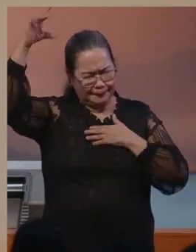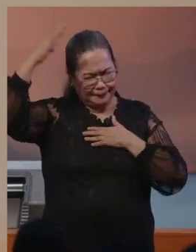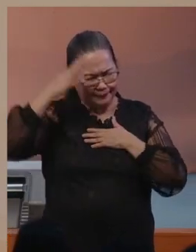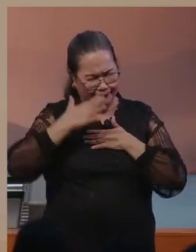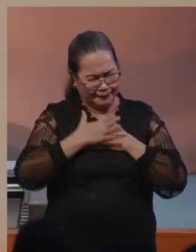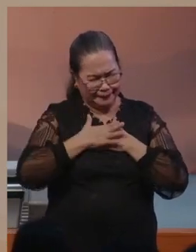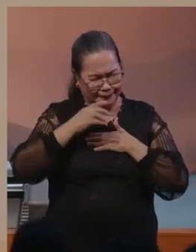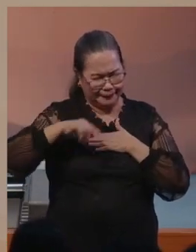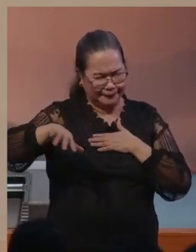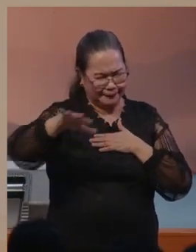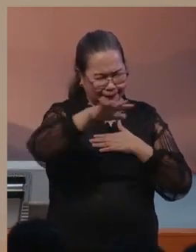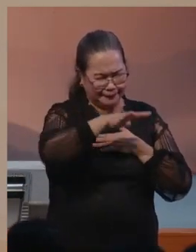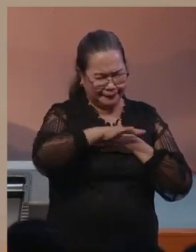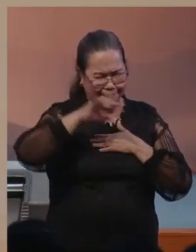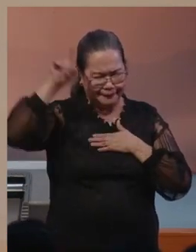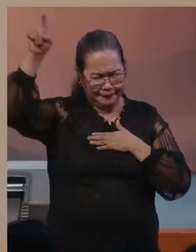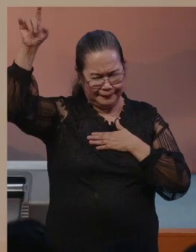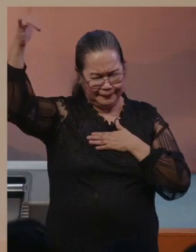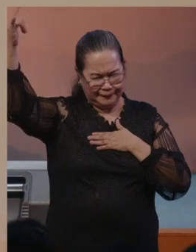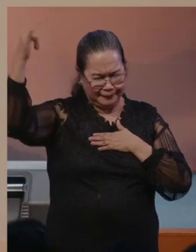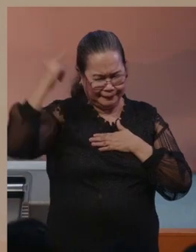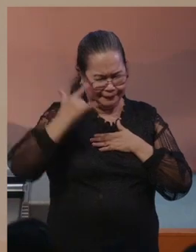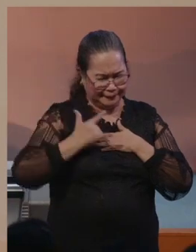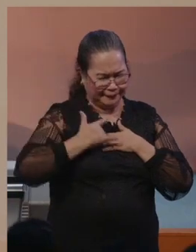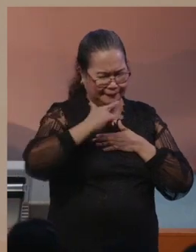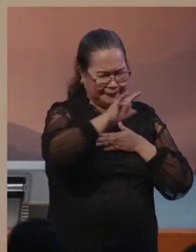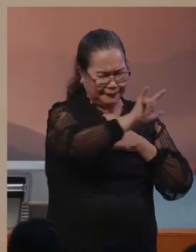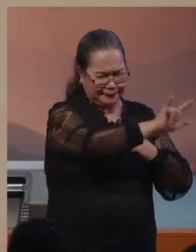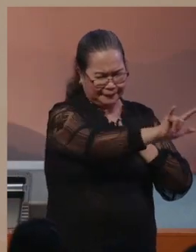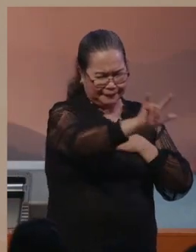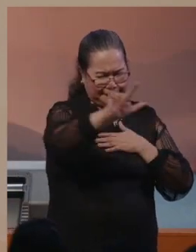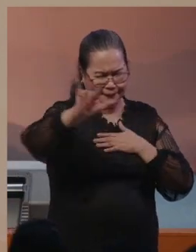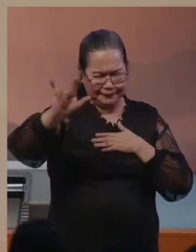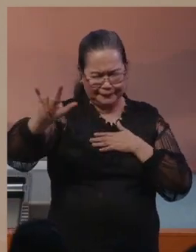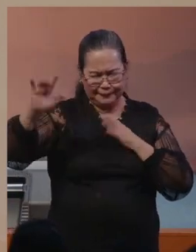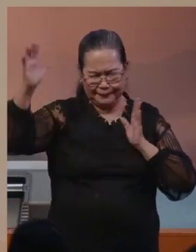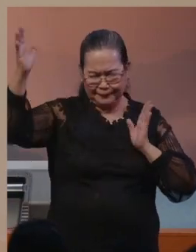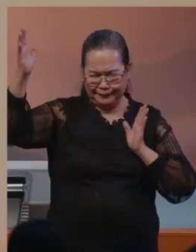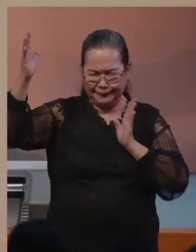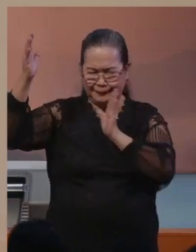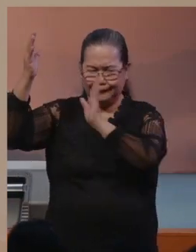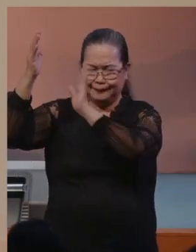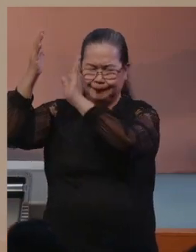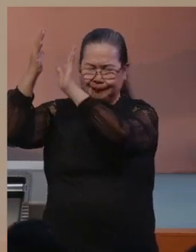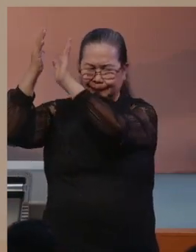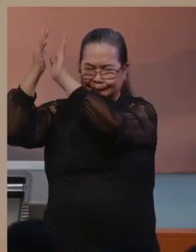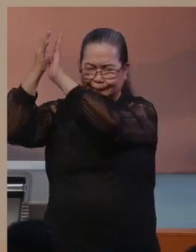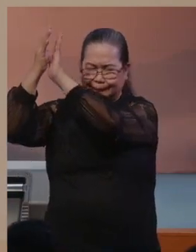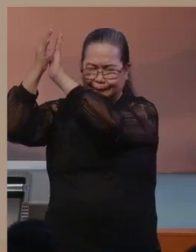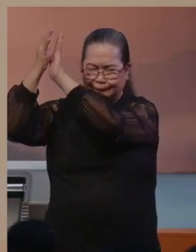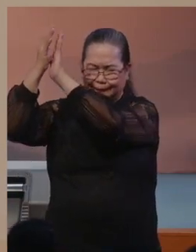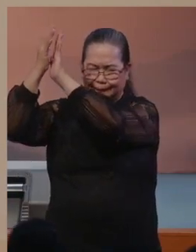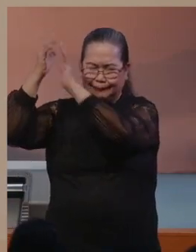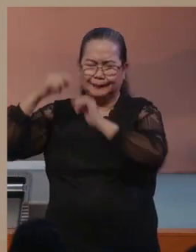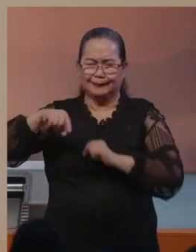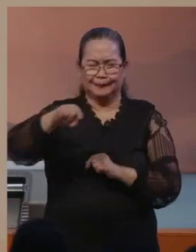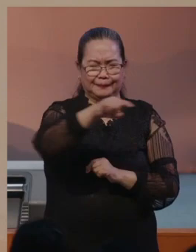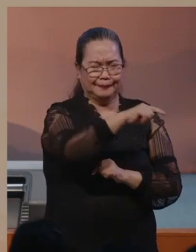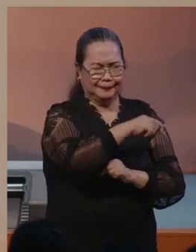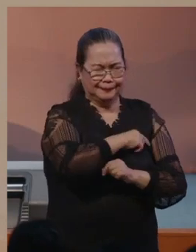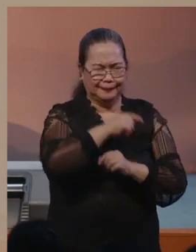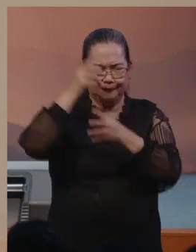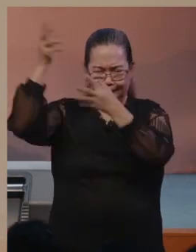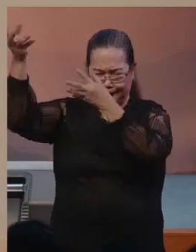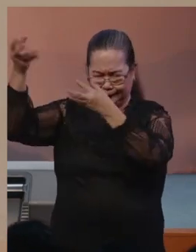amin, dahil sa inyong pag-ibig, sa bawat isa sa amin, kami ay inilapit nyo sa inyong sarili. Kami ay binigyan nyo